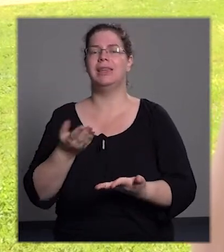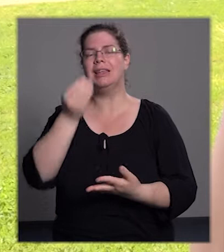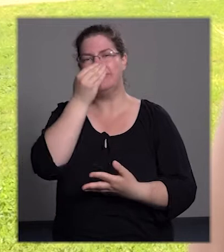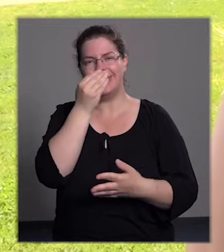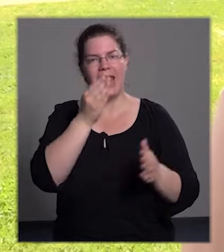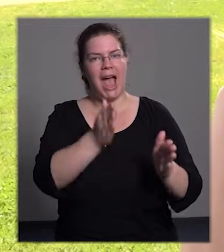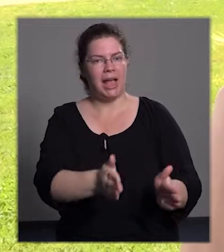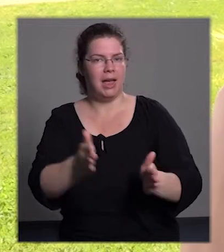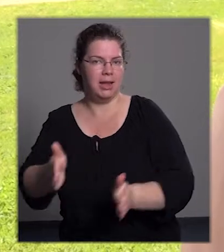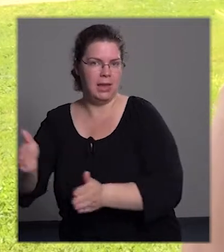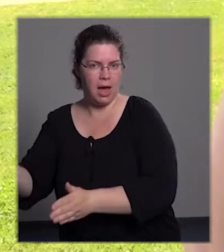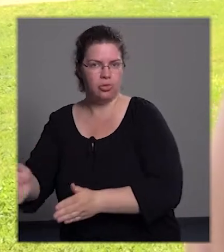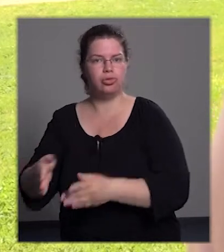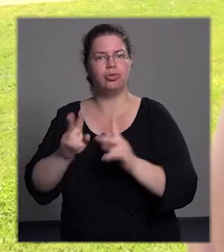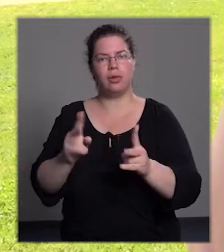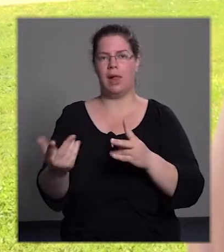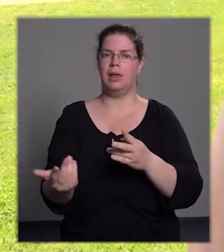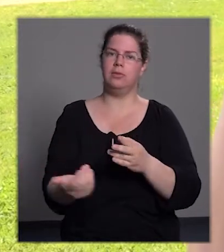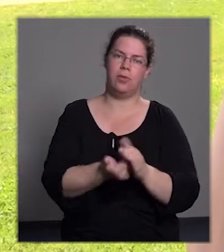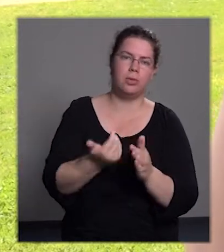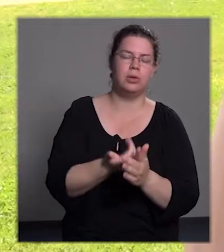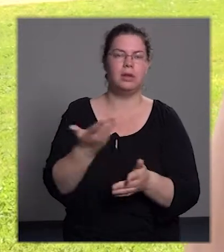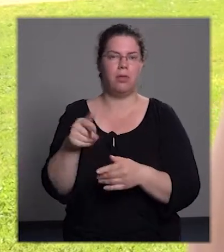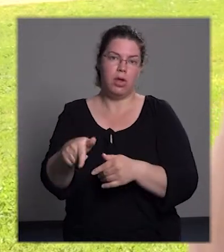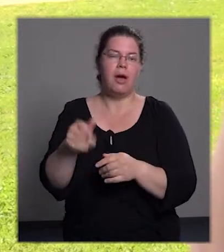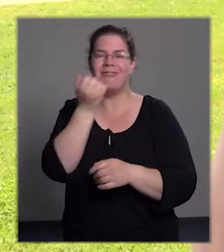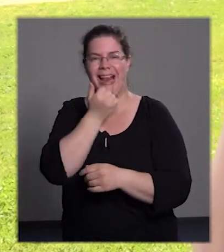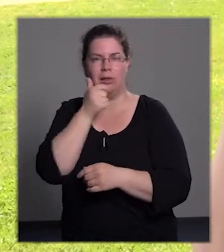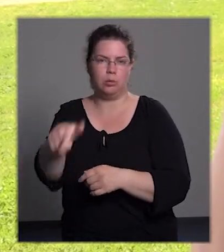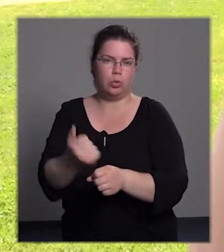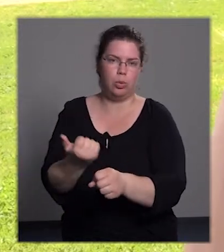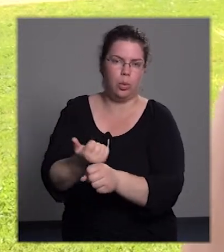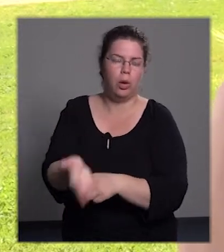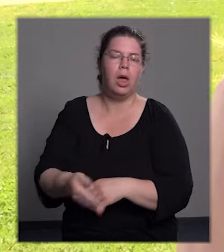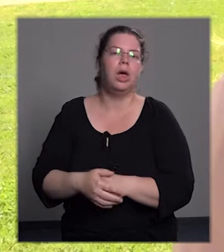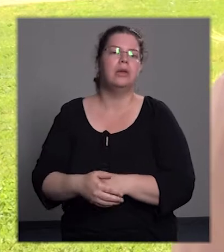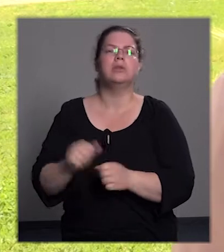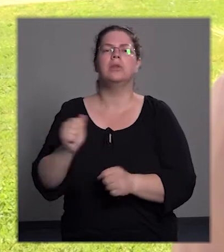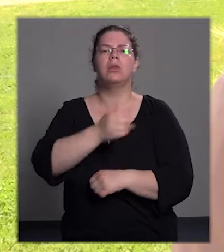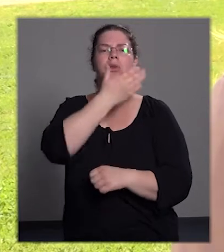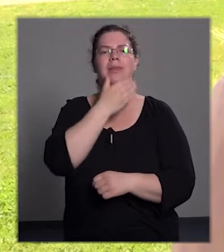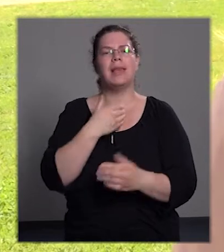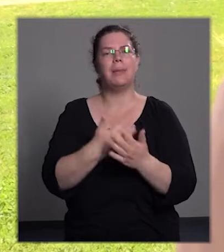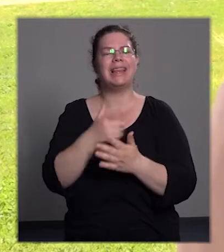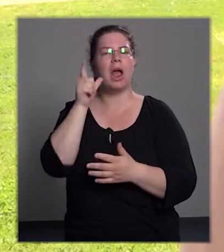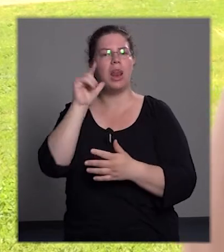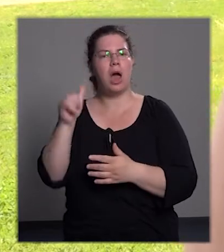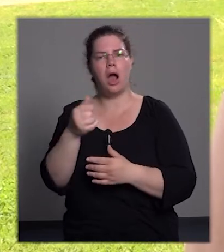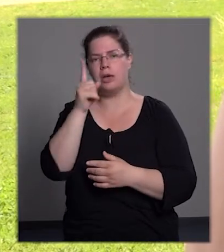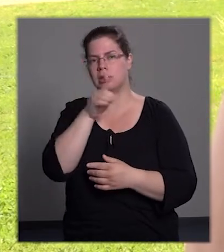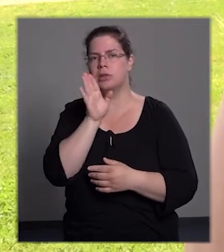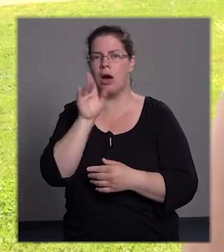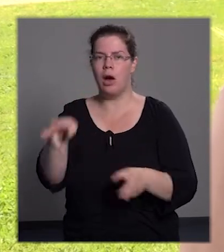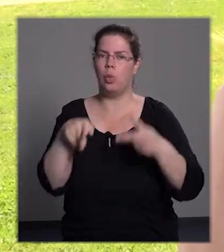virágágyásokat újítottuk föl, meg újította föl a vállalkozó. Nagyon szép lett a Lajta utcában az